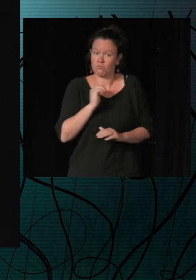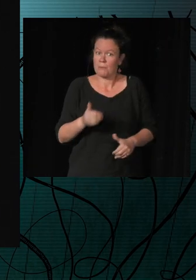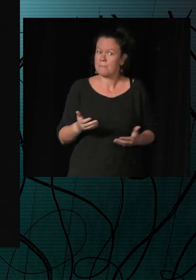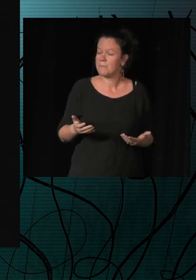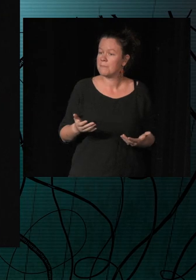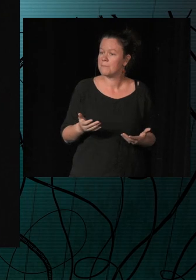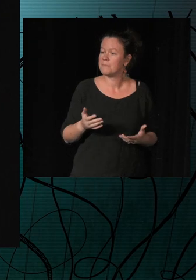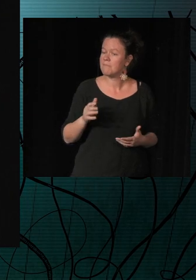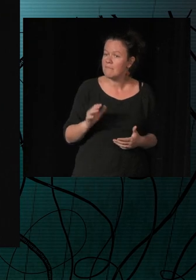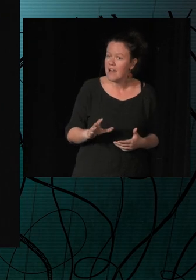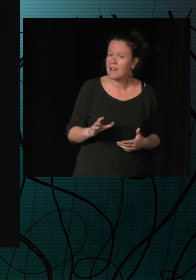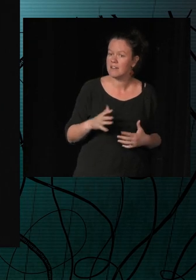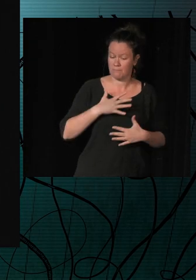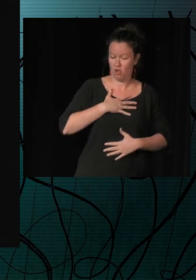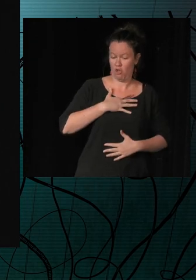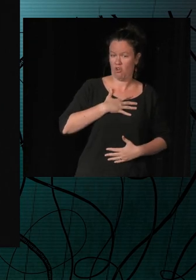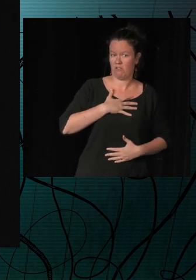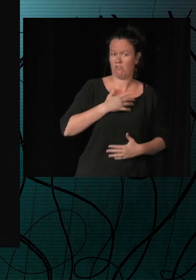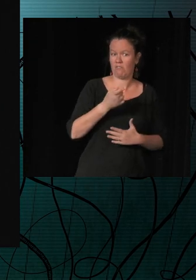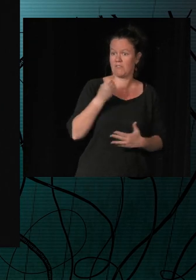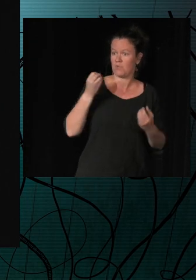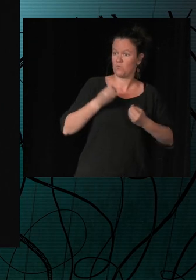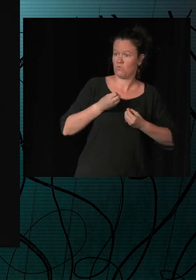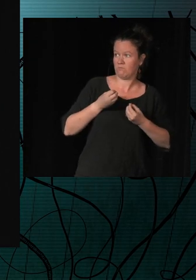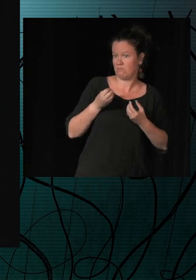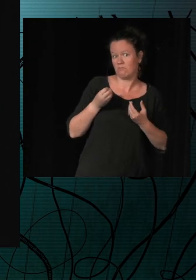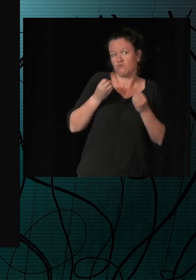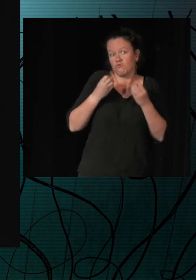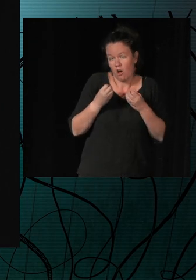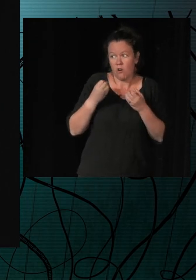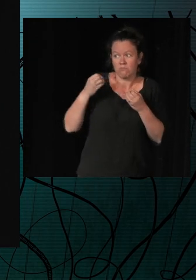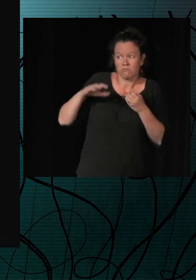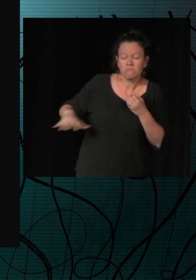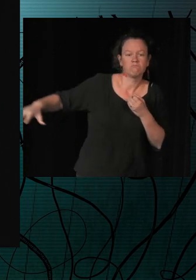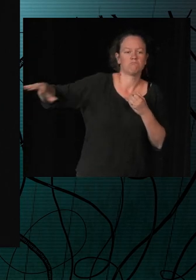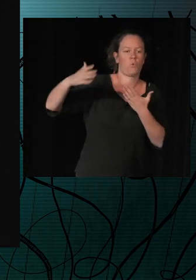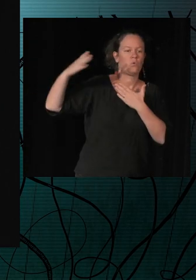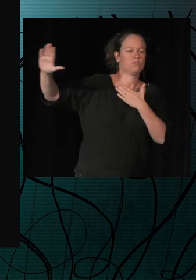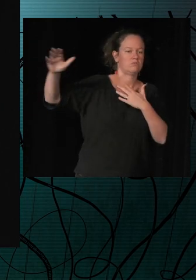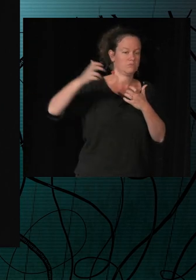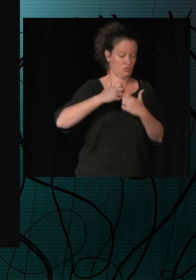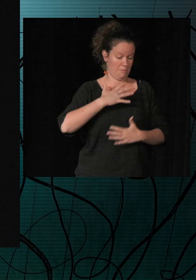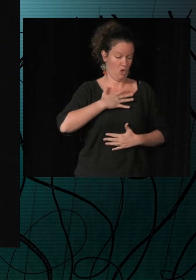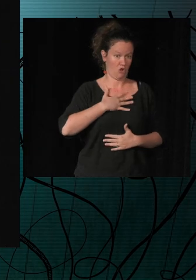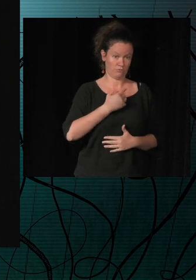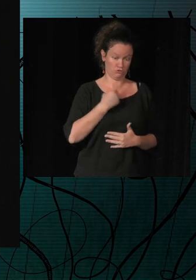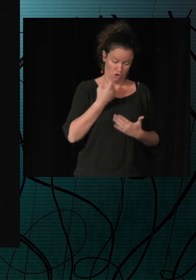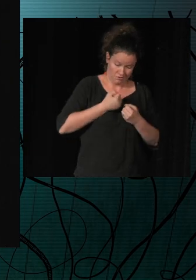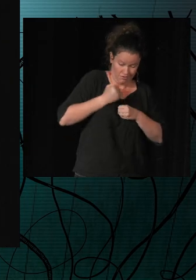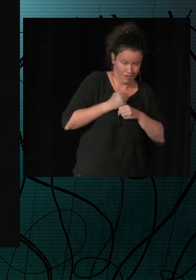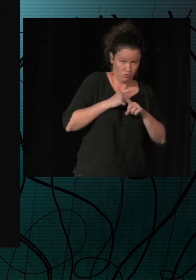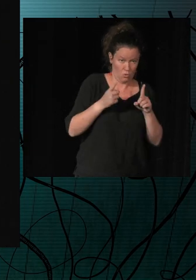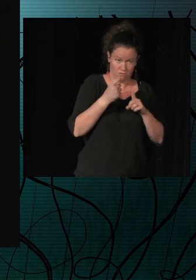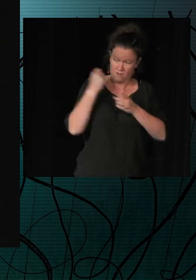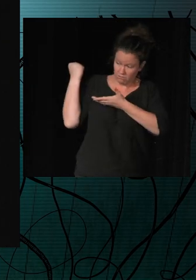avec grâce et surtout plutôt à cause des autres en fait c'estàd qu'il y a beaucoup de peurs qu'on a qui nous sont transmises je pense à des peurs